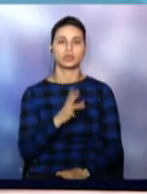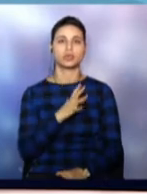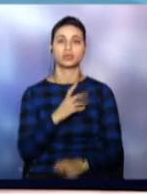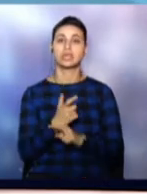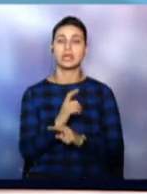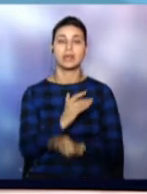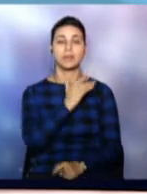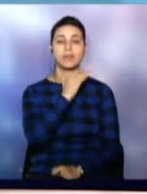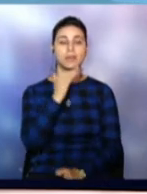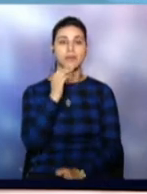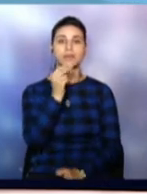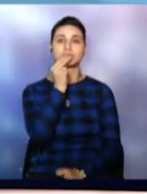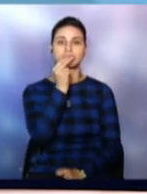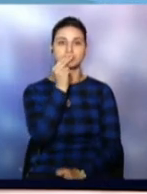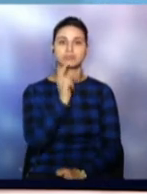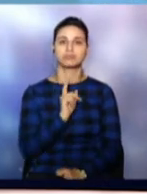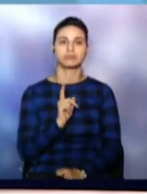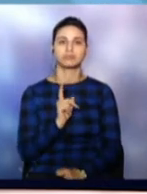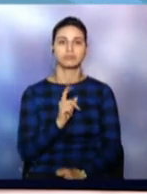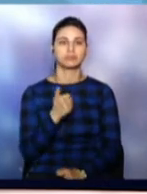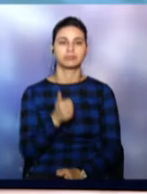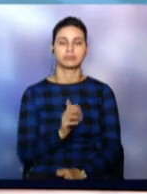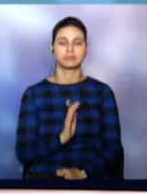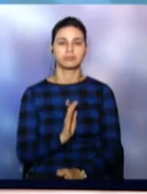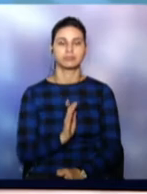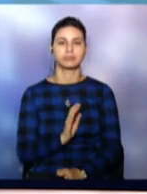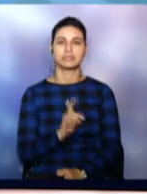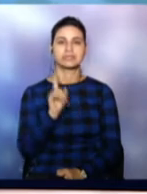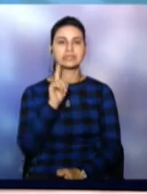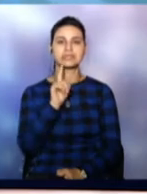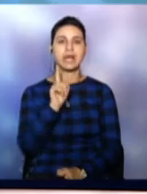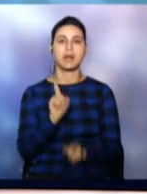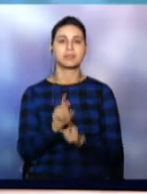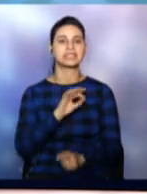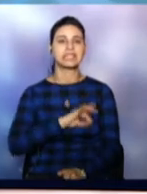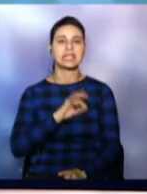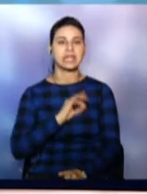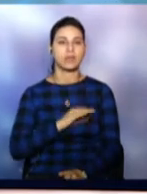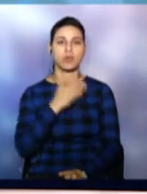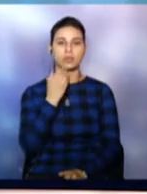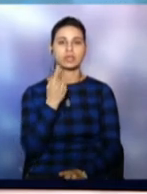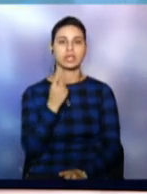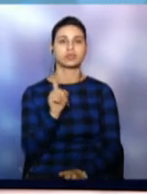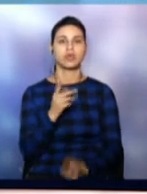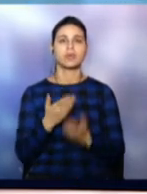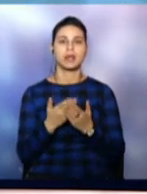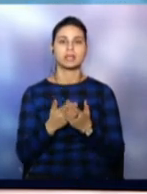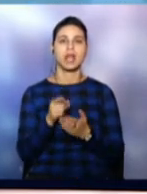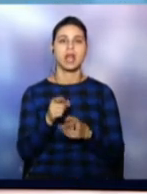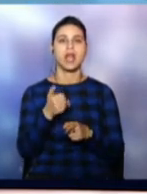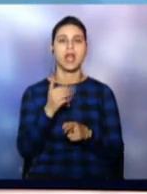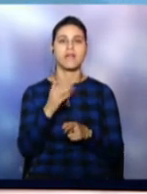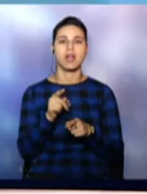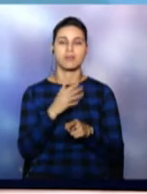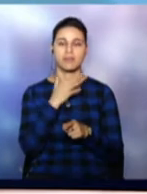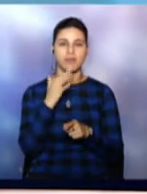დიდი რაოდენობით მიღება ნამდვილად არ არის სასარგებლო ბევრი რამის გამო, ერთი რომ ვთქვათ, იგივე კოფეინი, იგივე